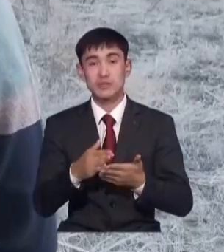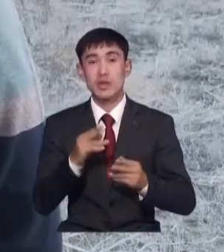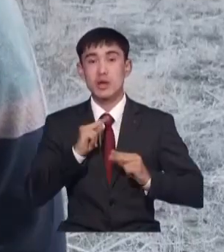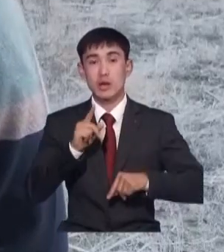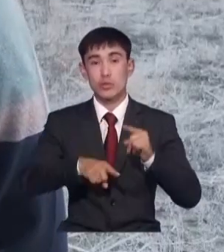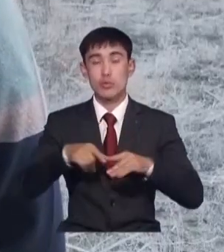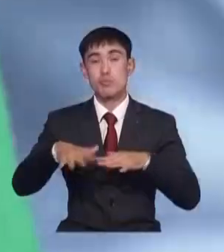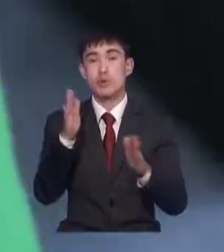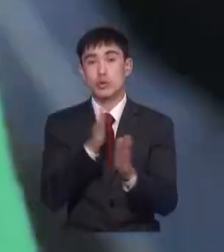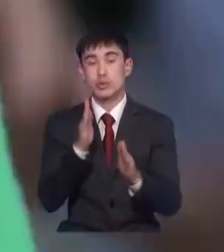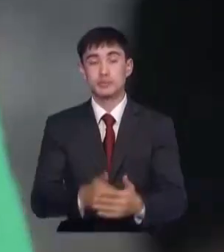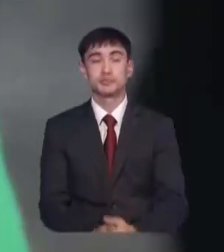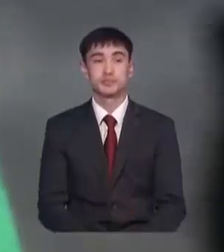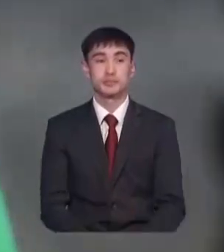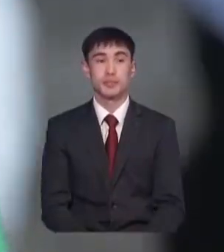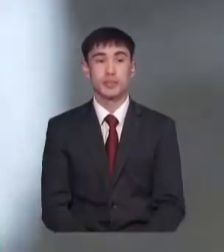родной природе.